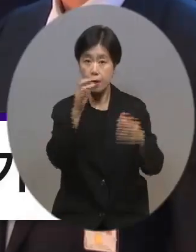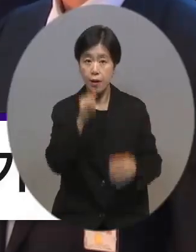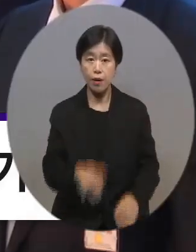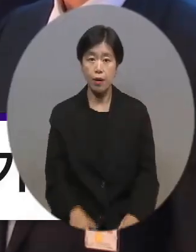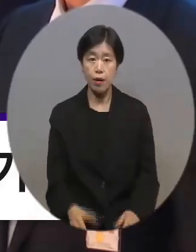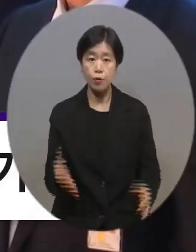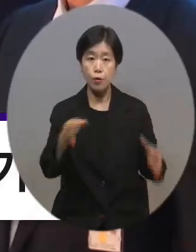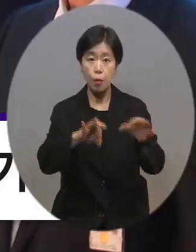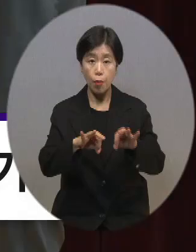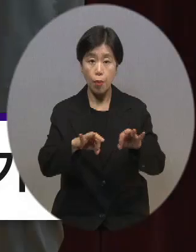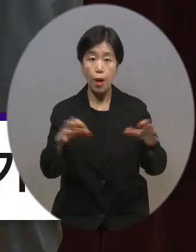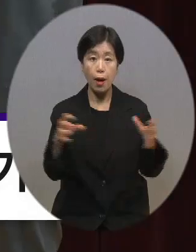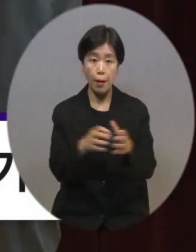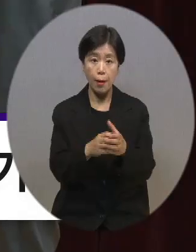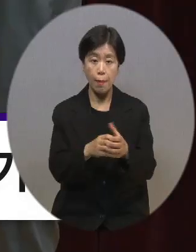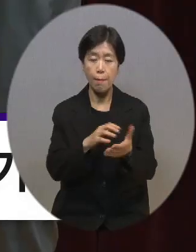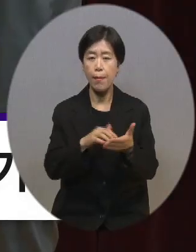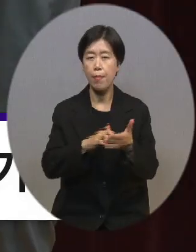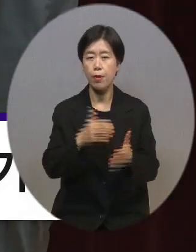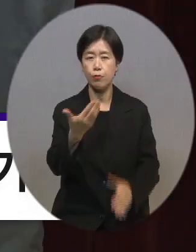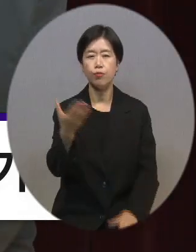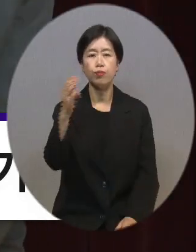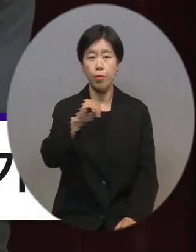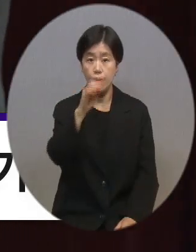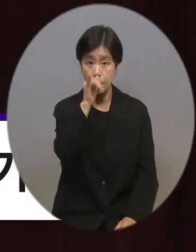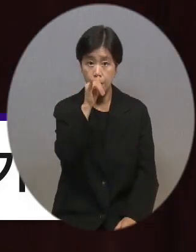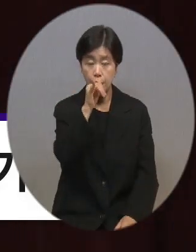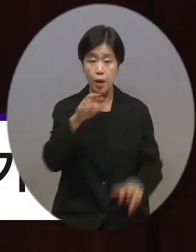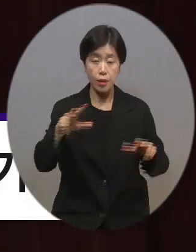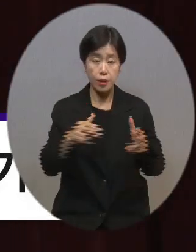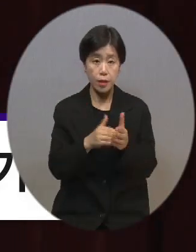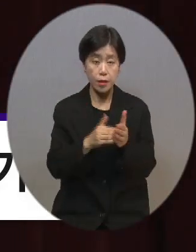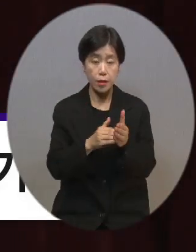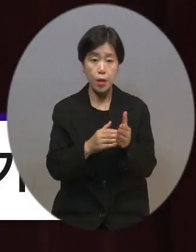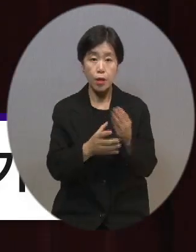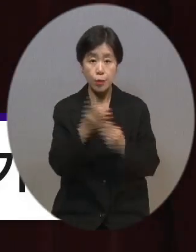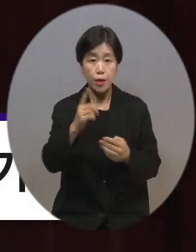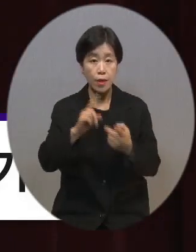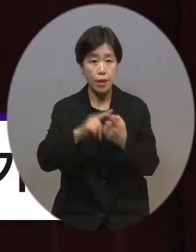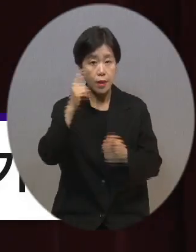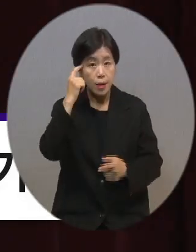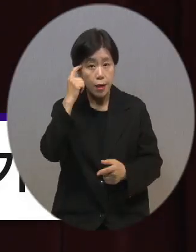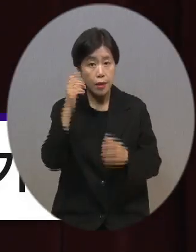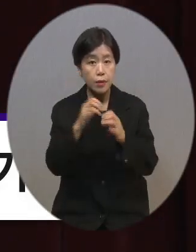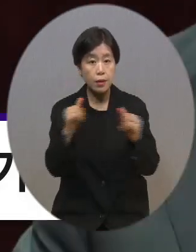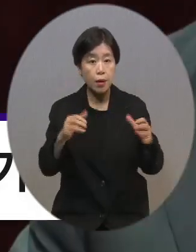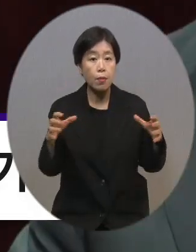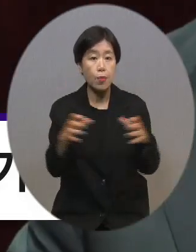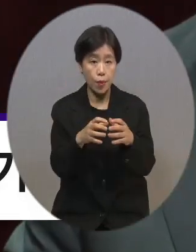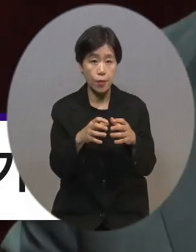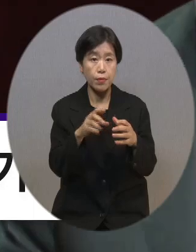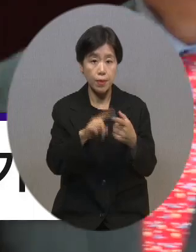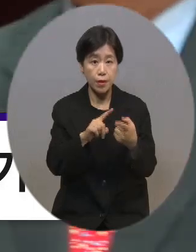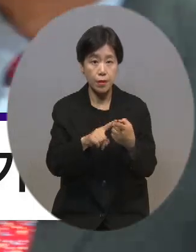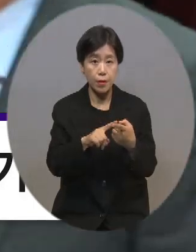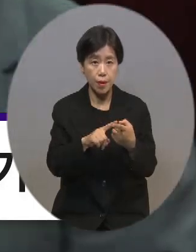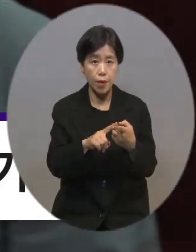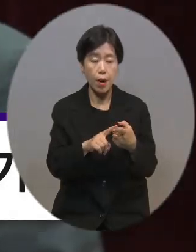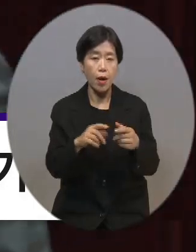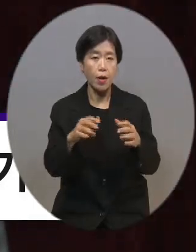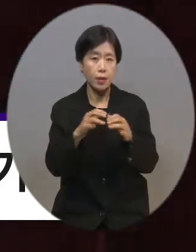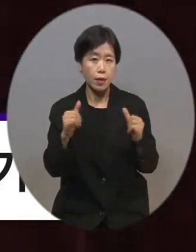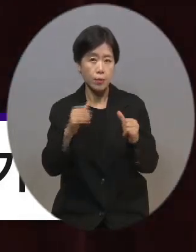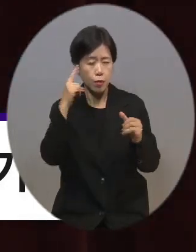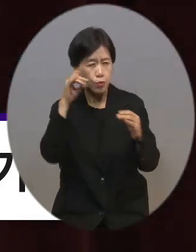총 9억여 원으로 그간 사단법인 통일을 생각하는 사람들의 모임이 통일 항아리 모금을 통해 국민의 통일 염원을